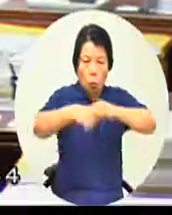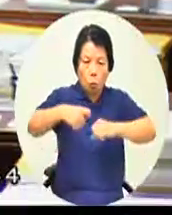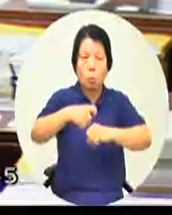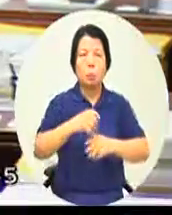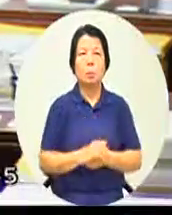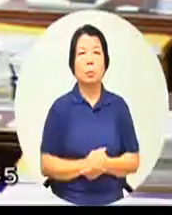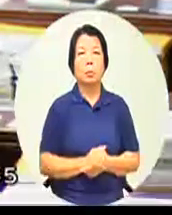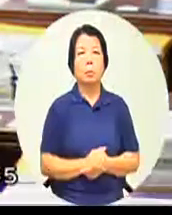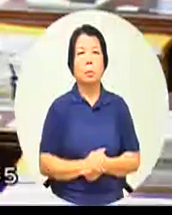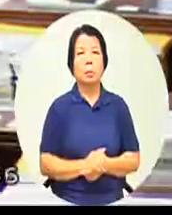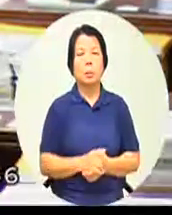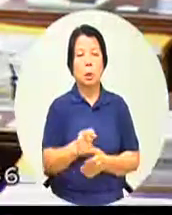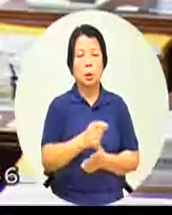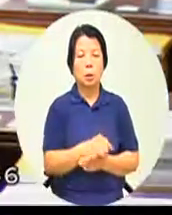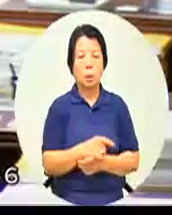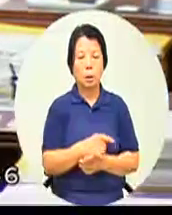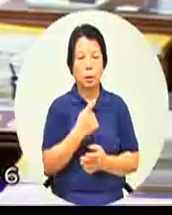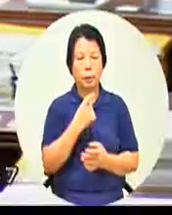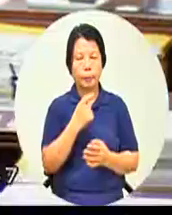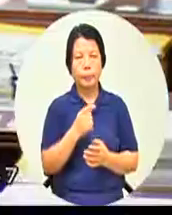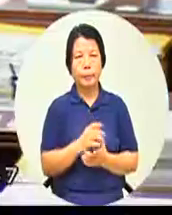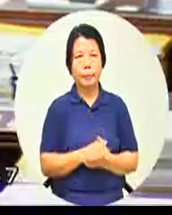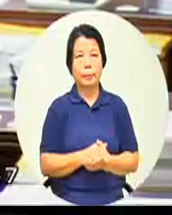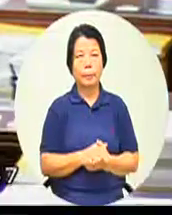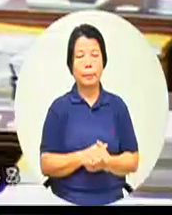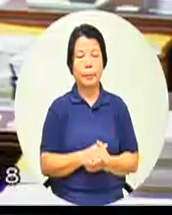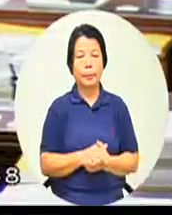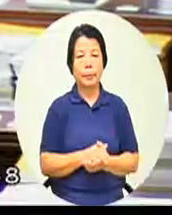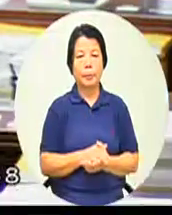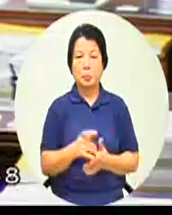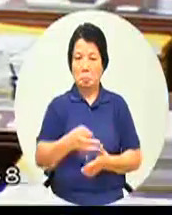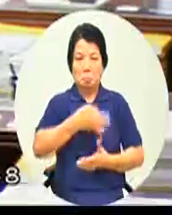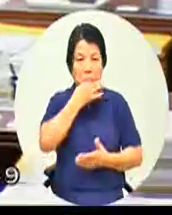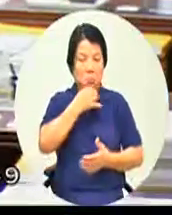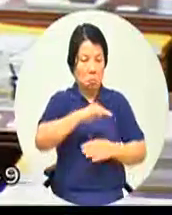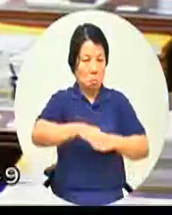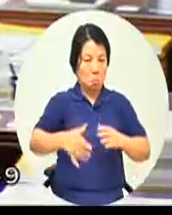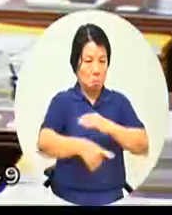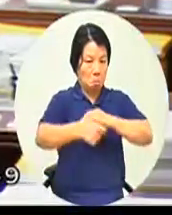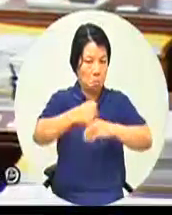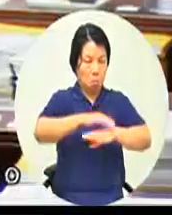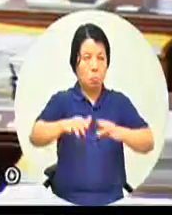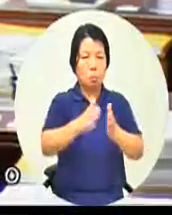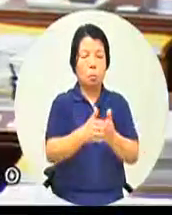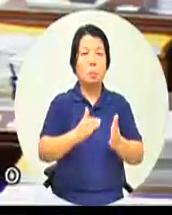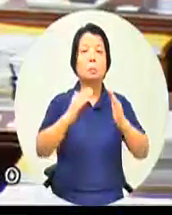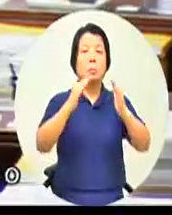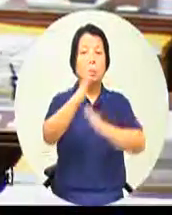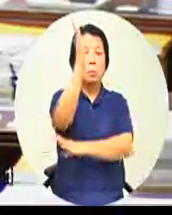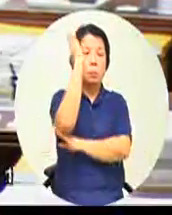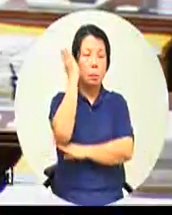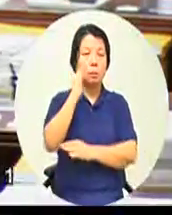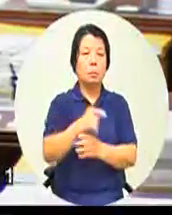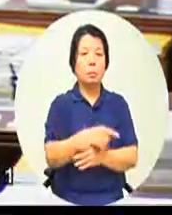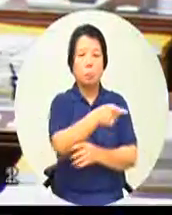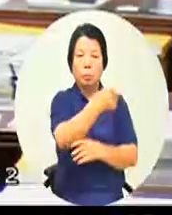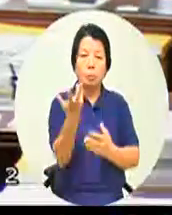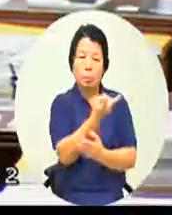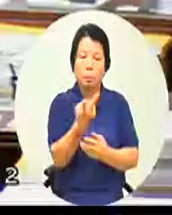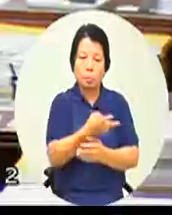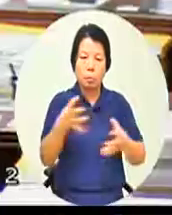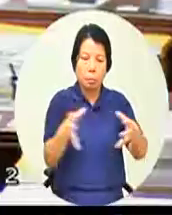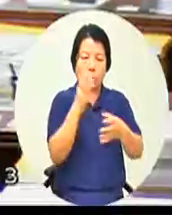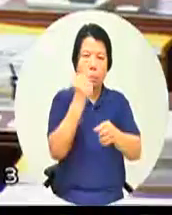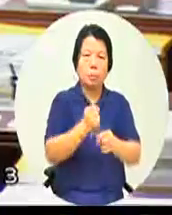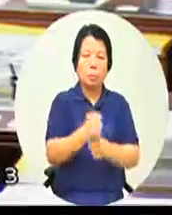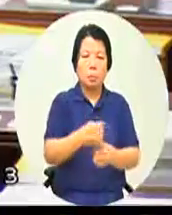以这个东西可能大家的互信，所以要怎么样这个能够让政府单位大家一起合作，我可以当这个桥梁，但是这个要启动